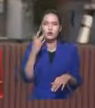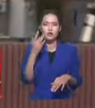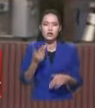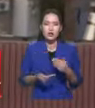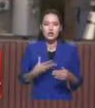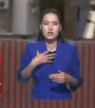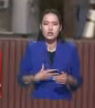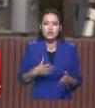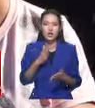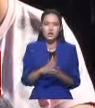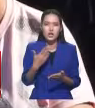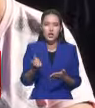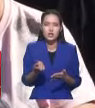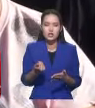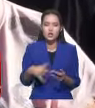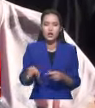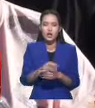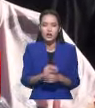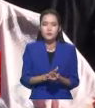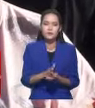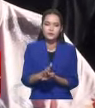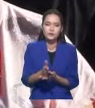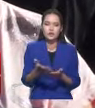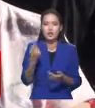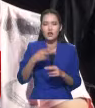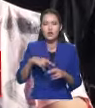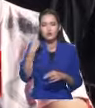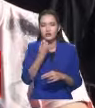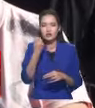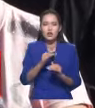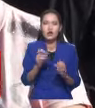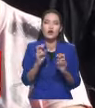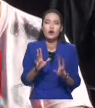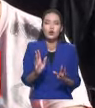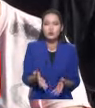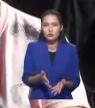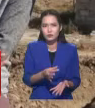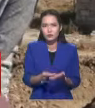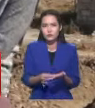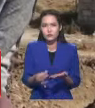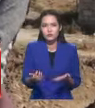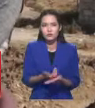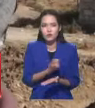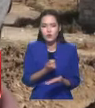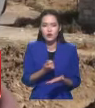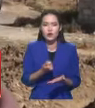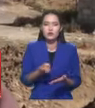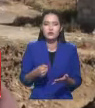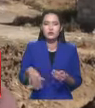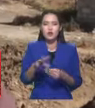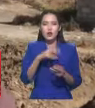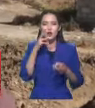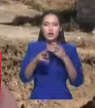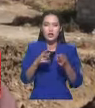Кілең темірлер шығып атыр, шоудырайып, әрбір жерден, әрбір жерден. Масқаранаған бала құлап кетсе, я тұтымсығын, я көзіне бір жеріне кіреді. Акиматқа, ЖКХ-ға